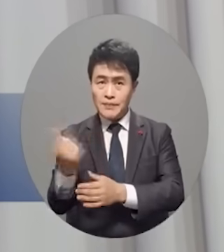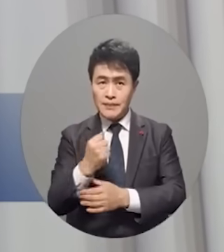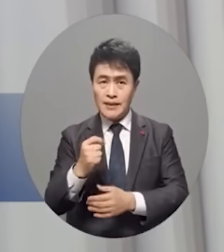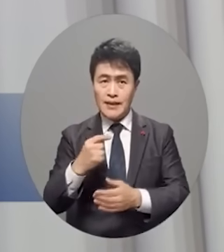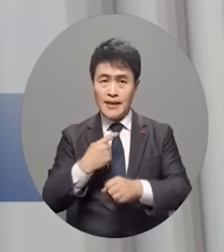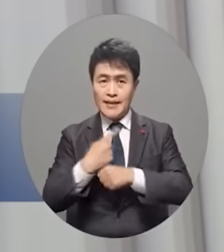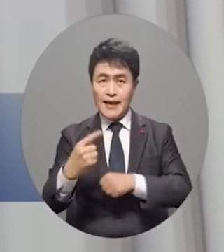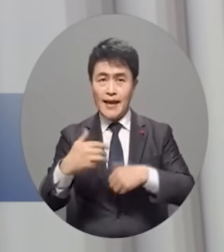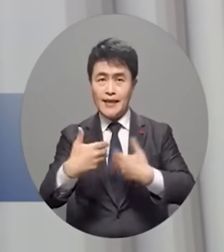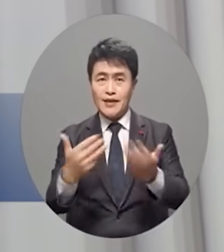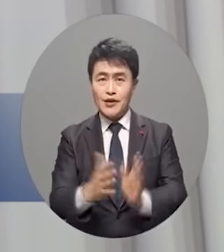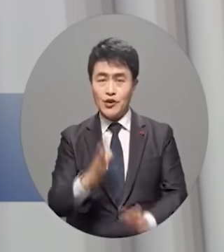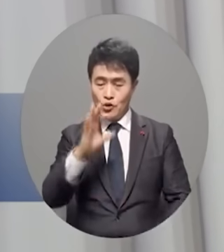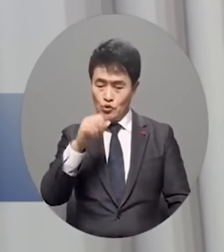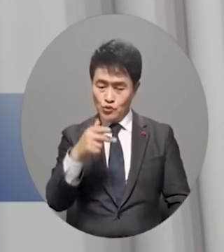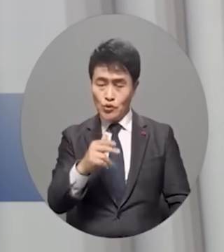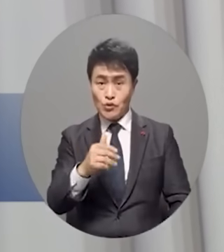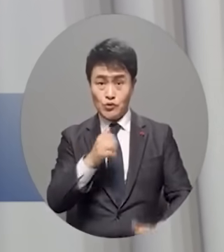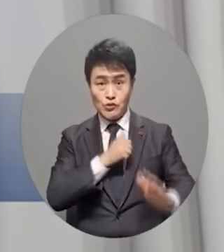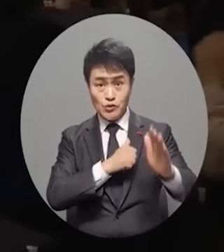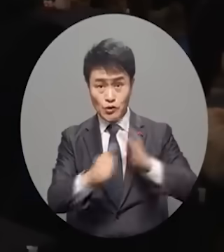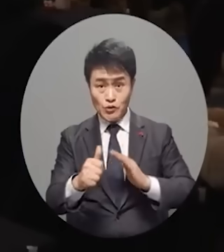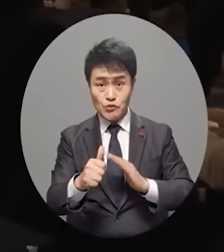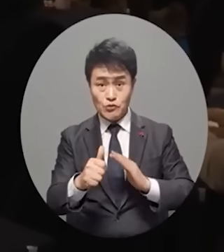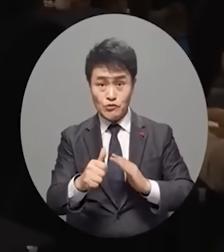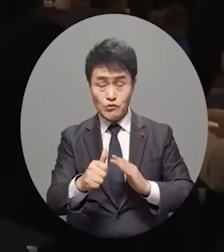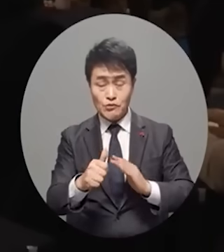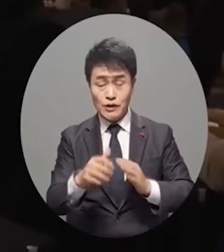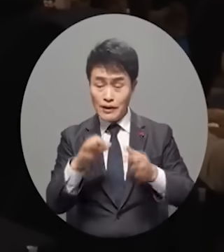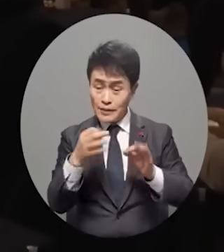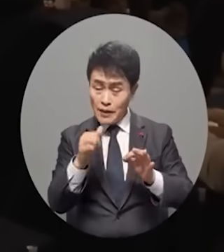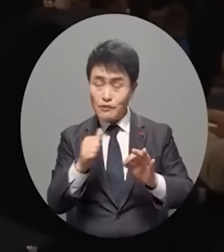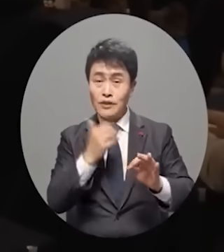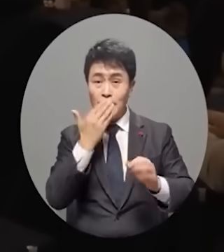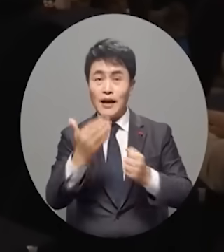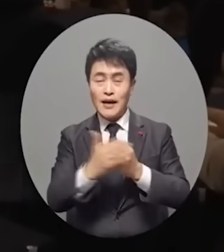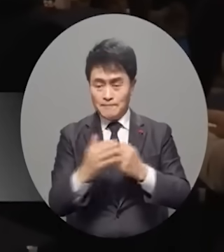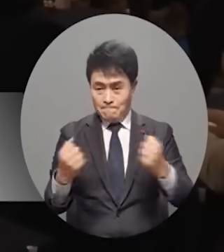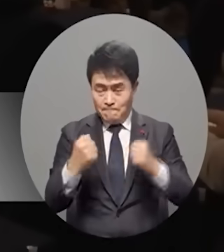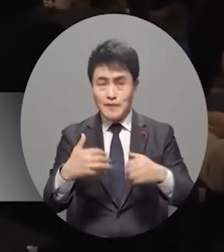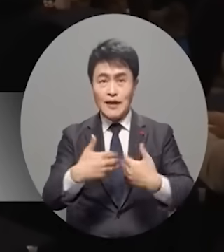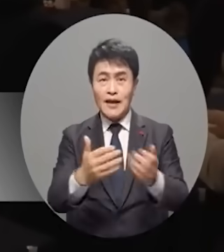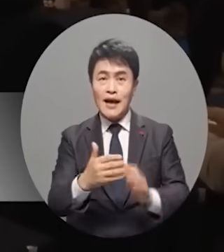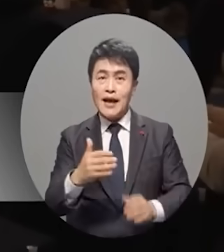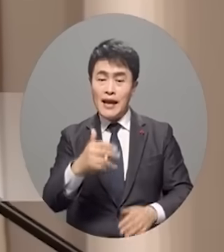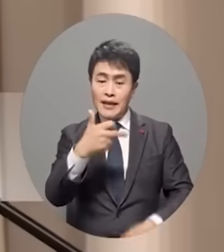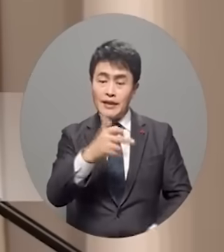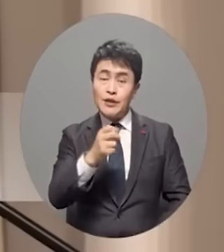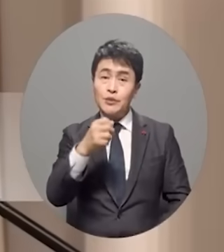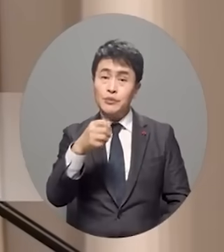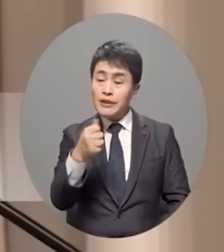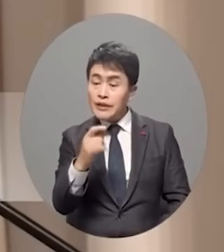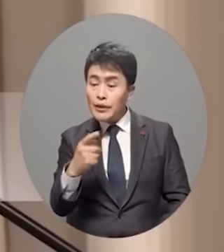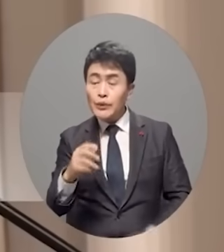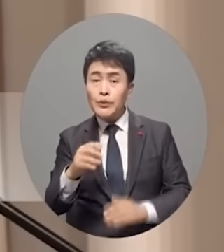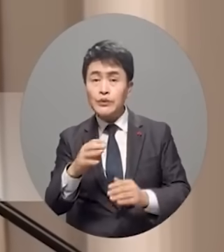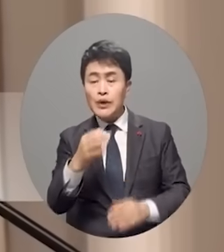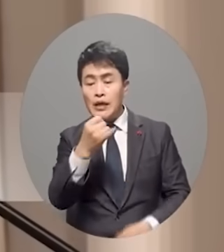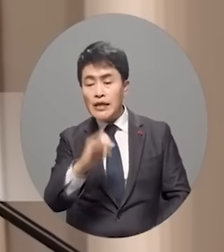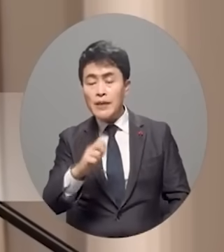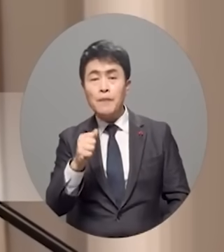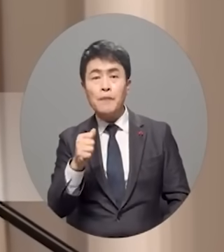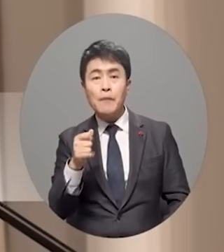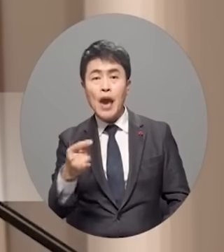받는 김하성 선수가 되었으면 좋겠습니다. 응원하겠습니다. 대신 최근 키움이 오로즈 후배 야구선수 임해동 씨를